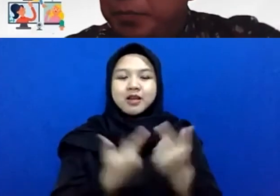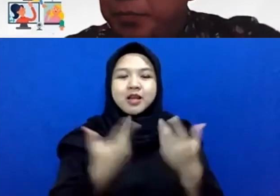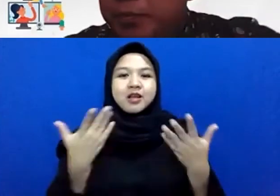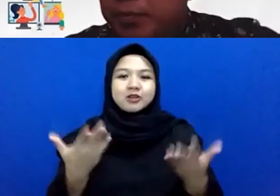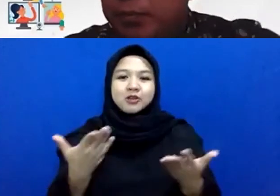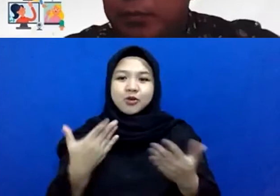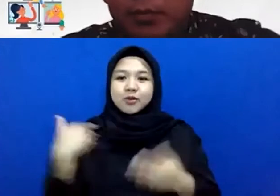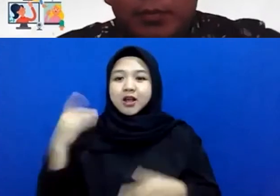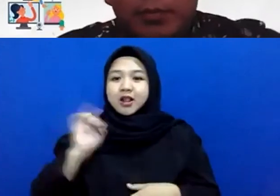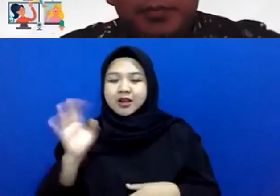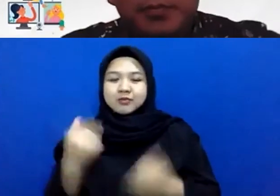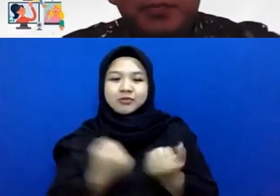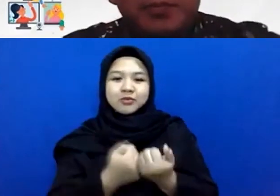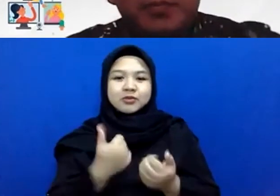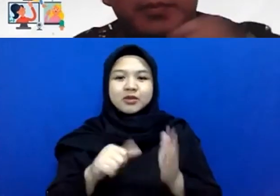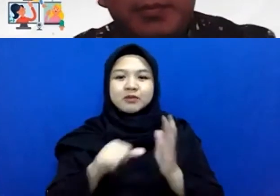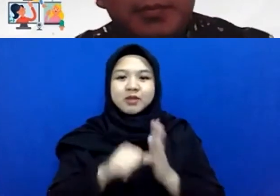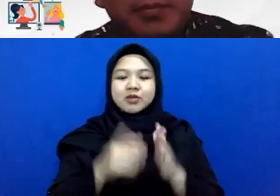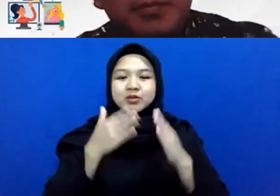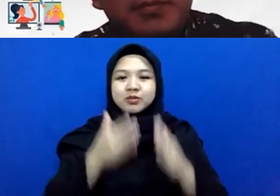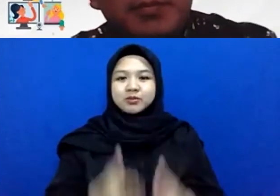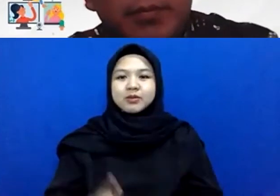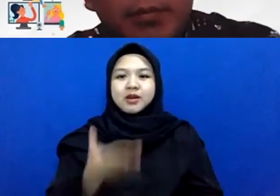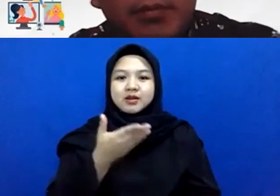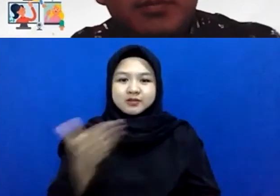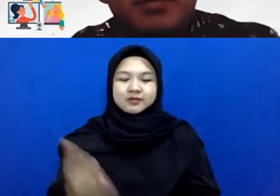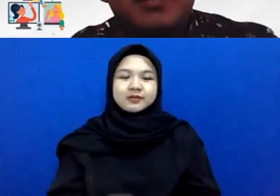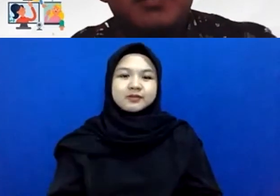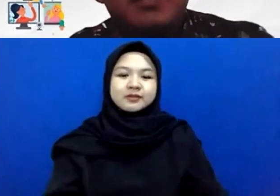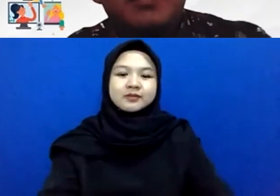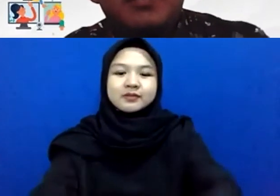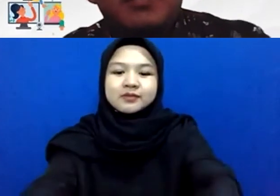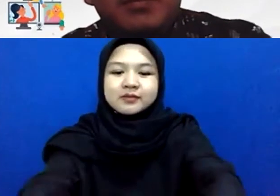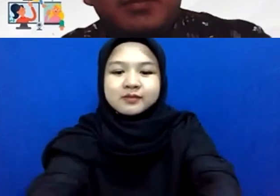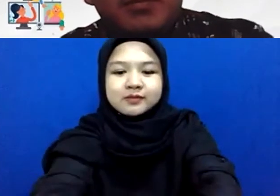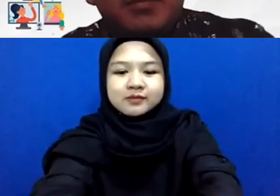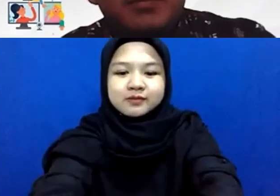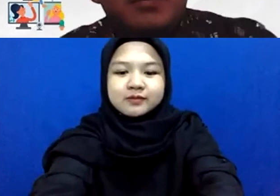pihak lain juga gitu untuk membantu peran Pak Zainal dan Bu Gilang sebagai supervisor?